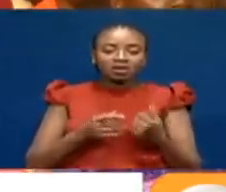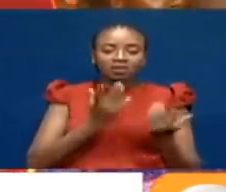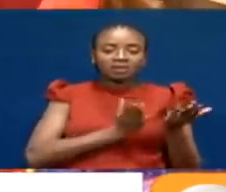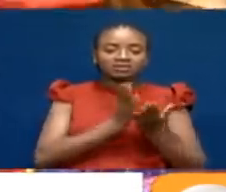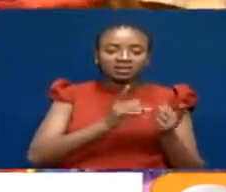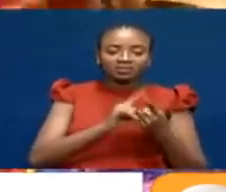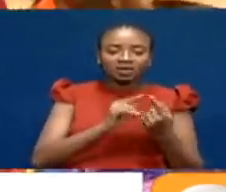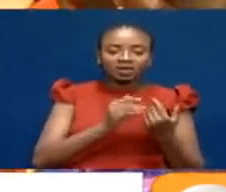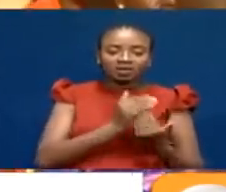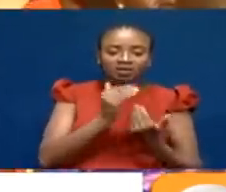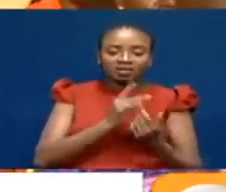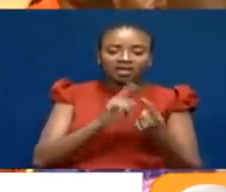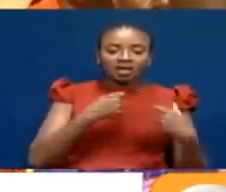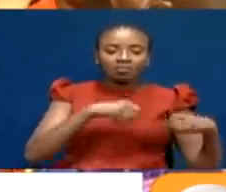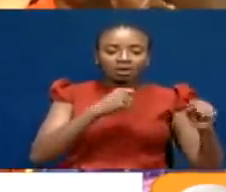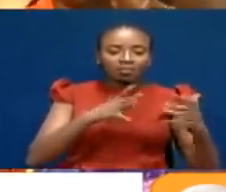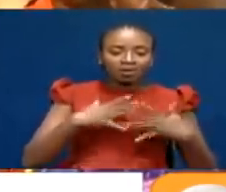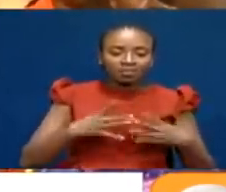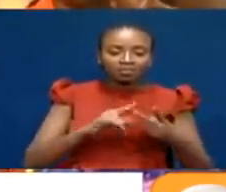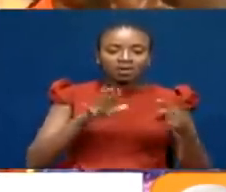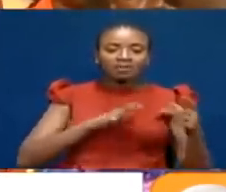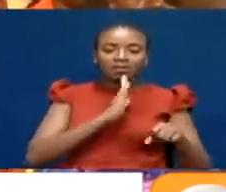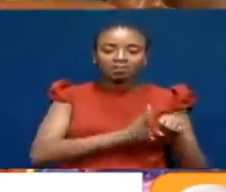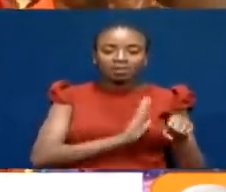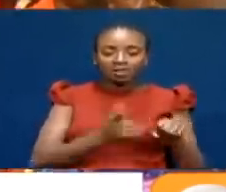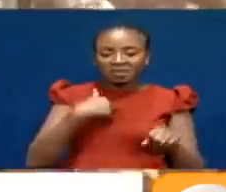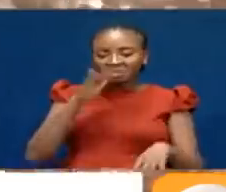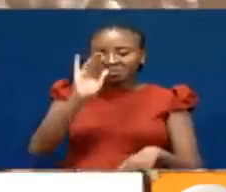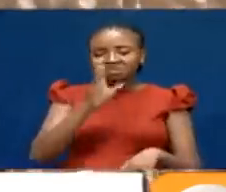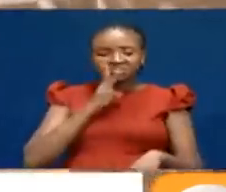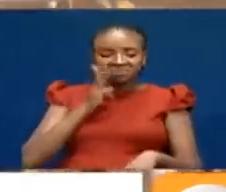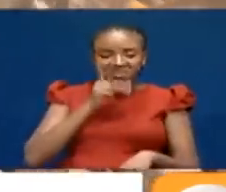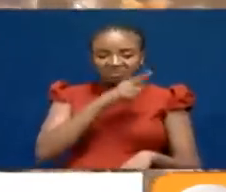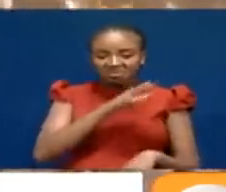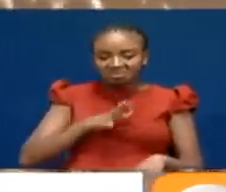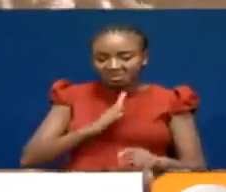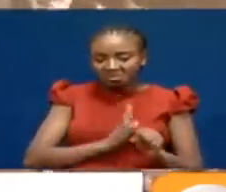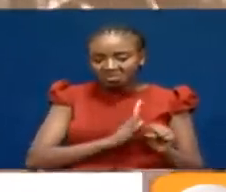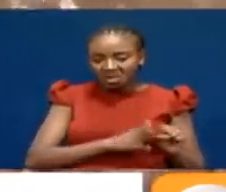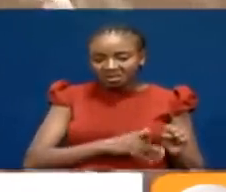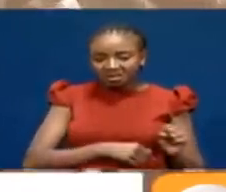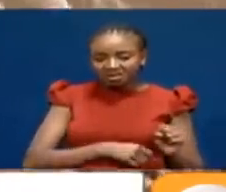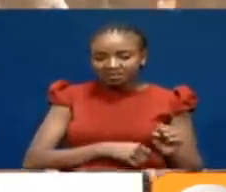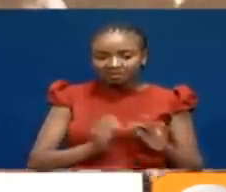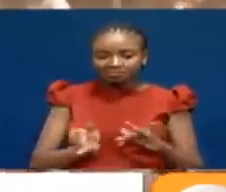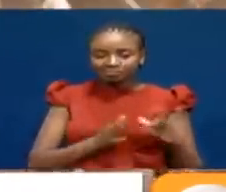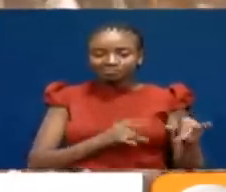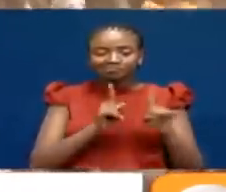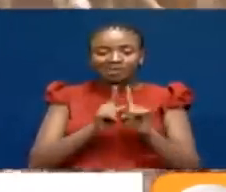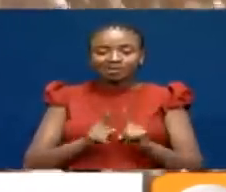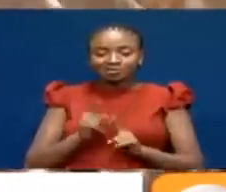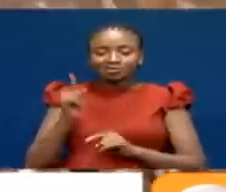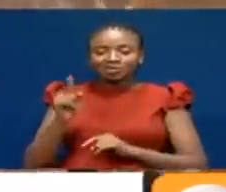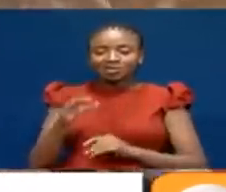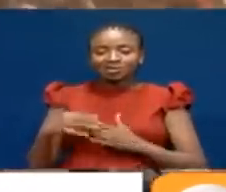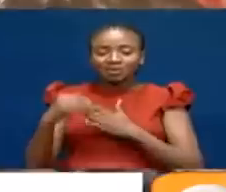mboga na watu wa bodaboda. Niwaulize, weta ndio mama mboga? Leaders rooted for a Raila presidency to lead the